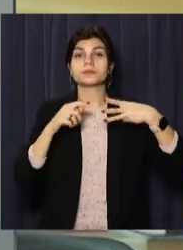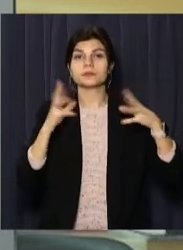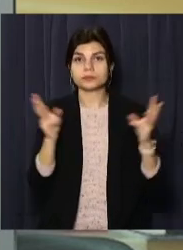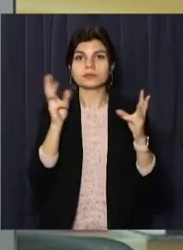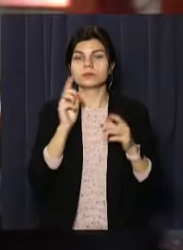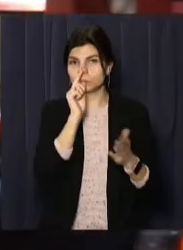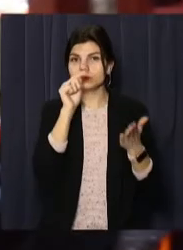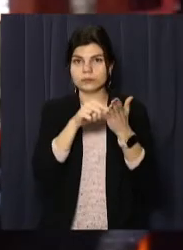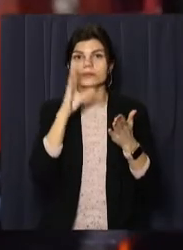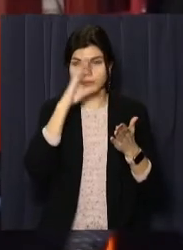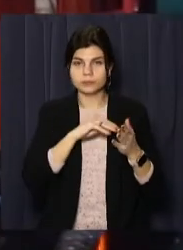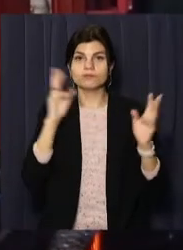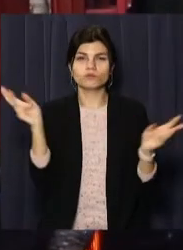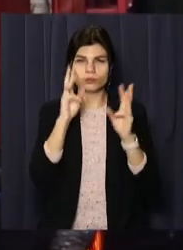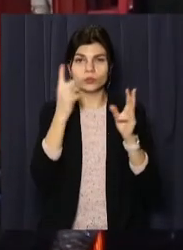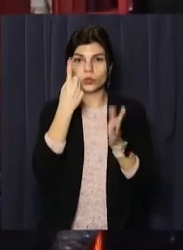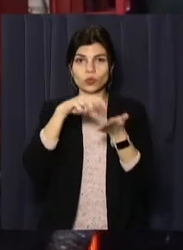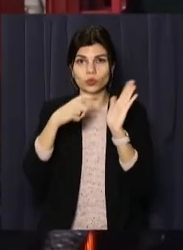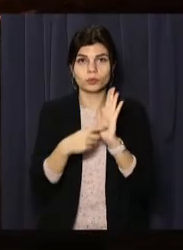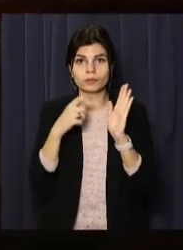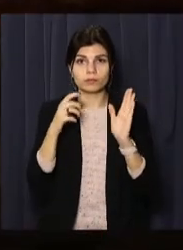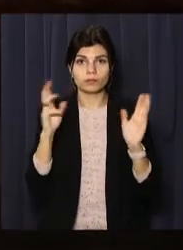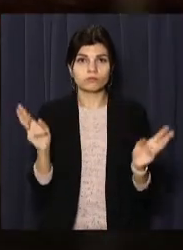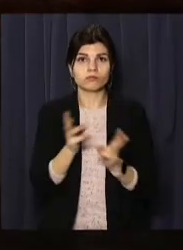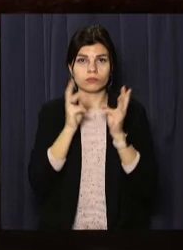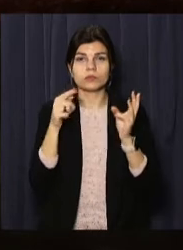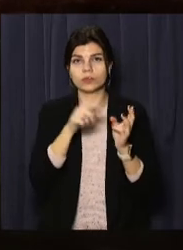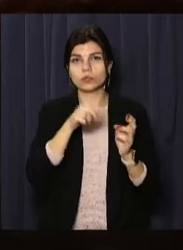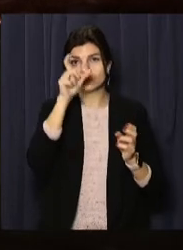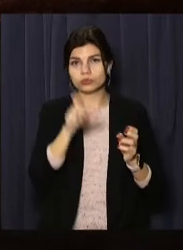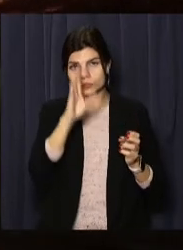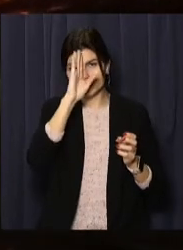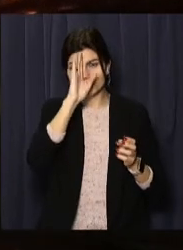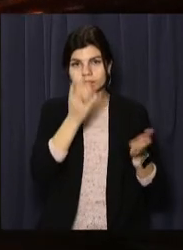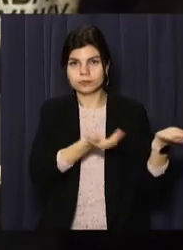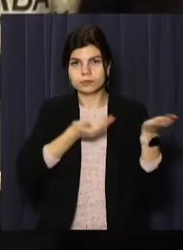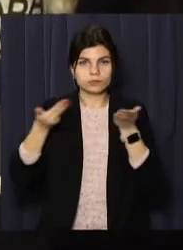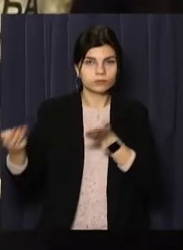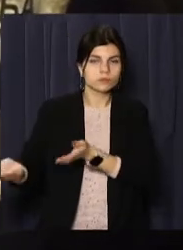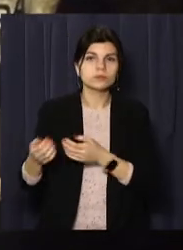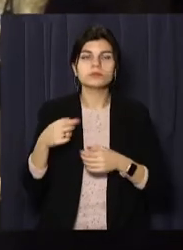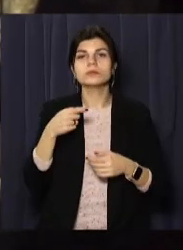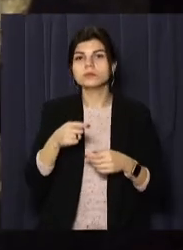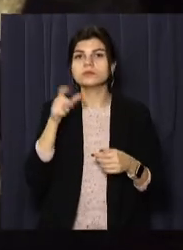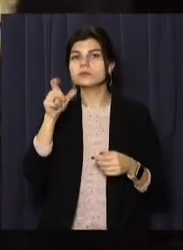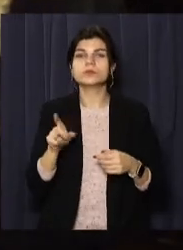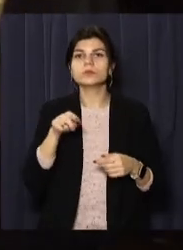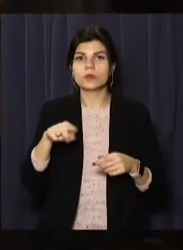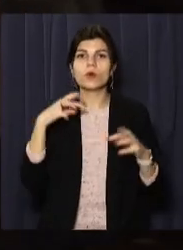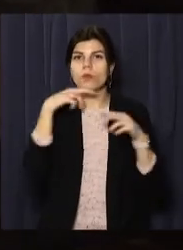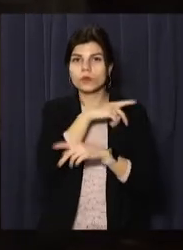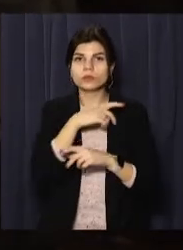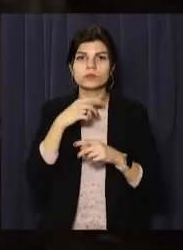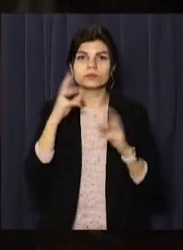вдалося потрапити до охопленої вогнем однокімнатної квартири, звідти винесли чоловіка. Постраждалого з попереднім діагнозом